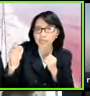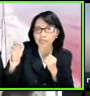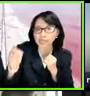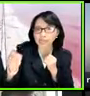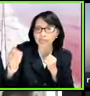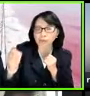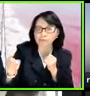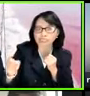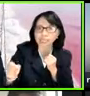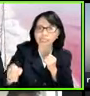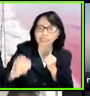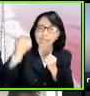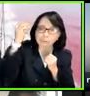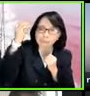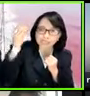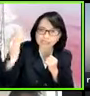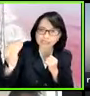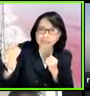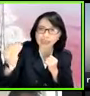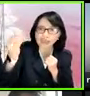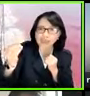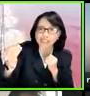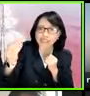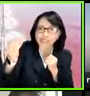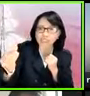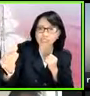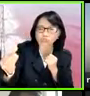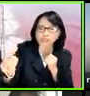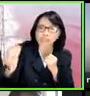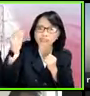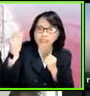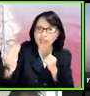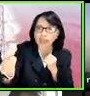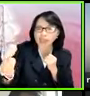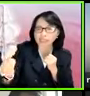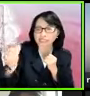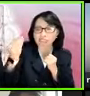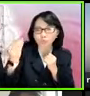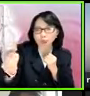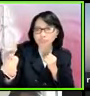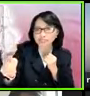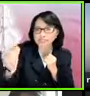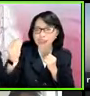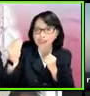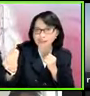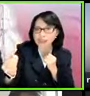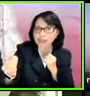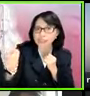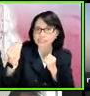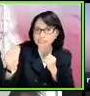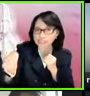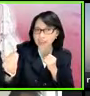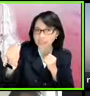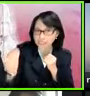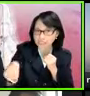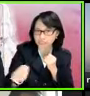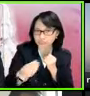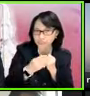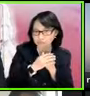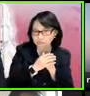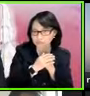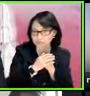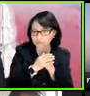sehingga mereka dapat menjadi peserta rahasia Kristus dan ahli waris rahasia